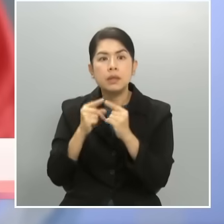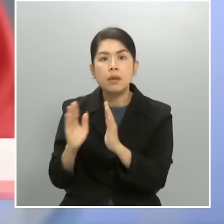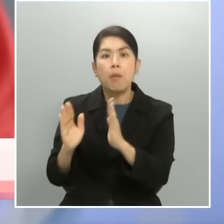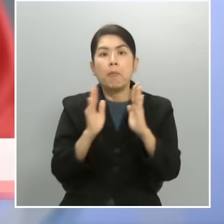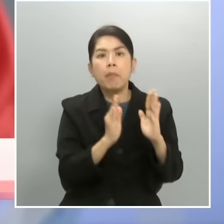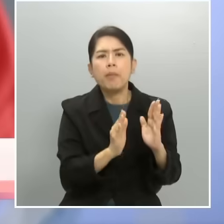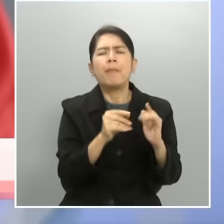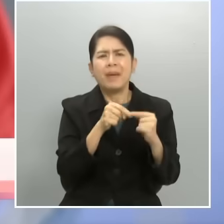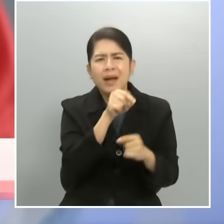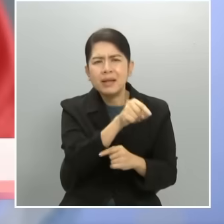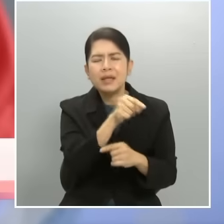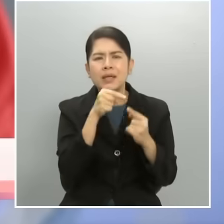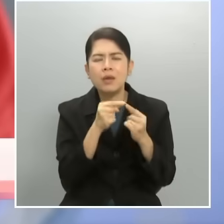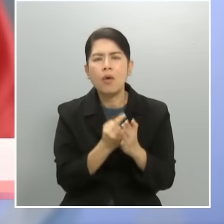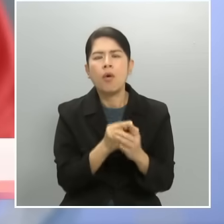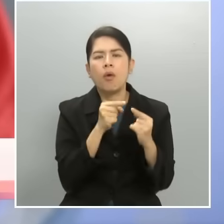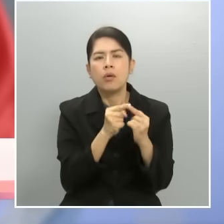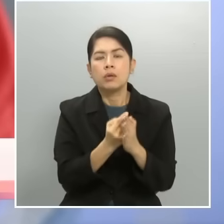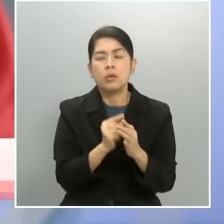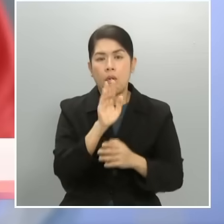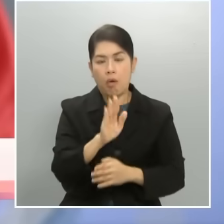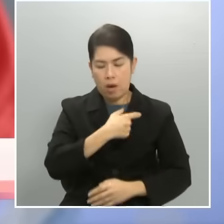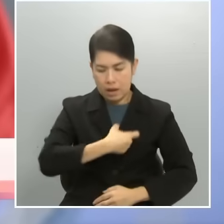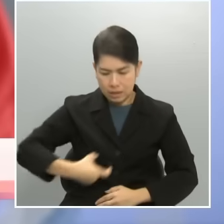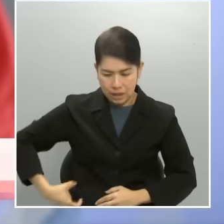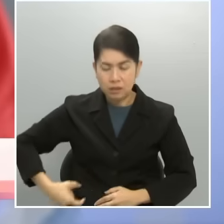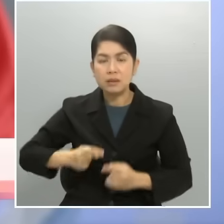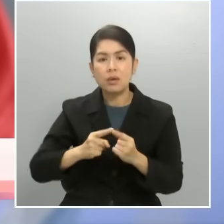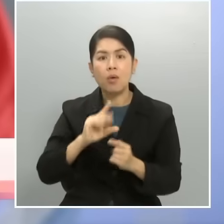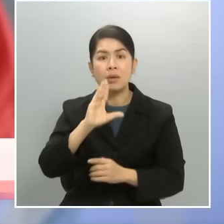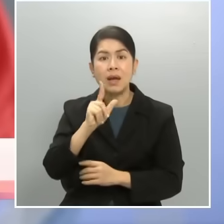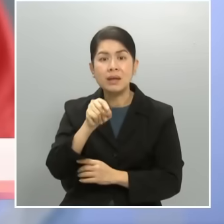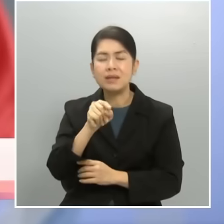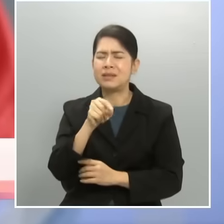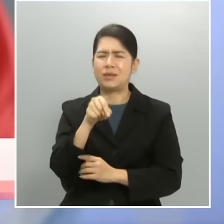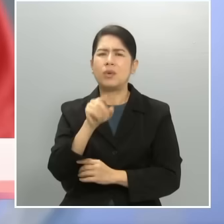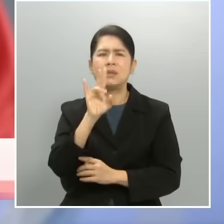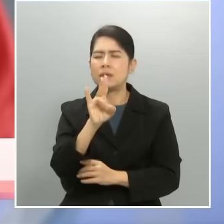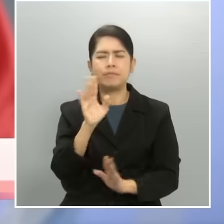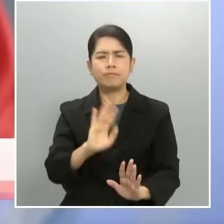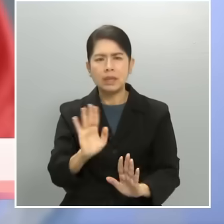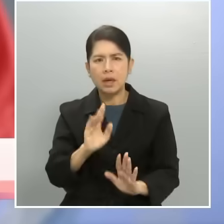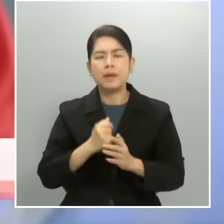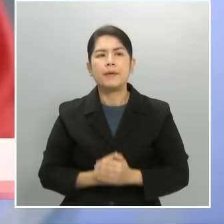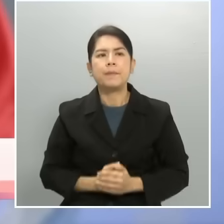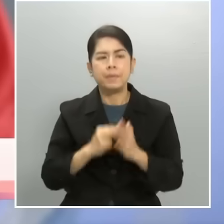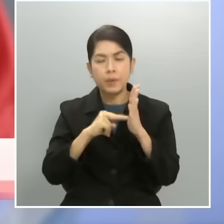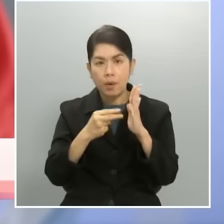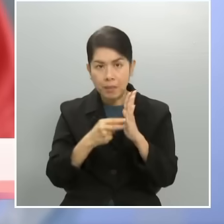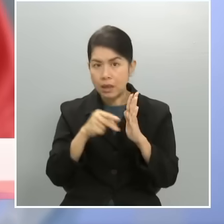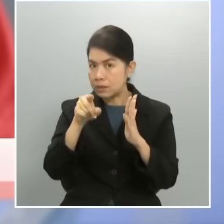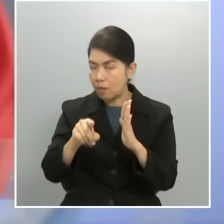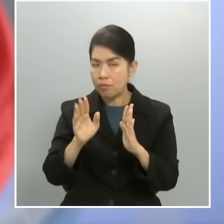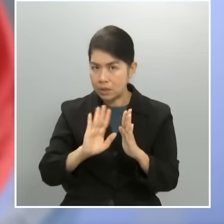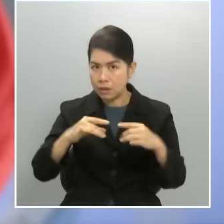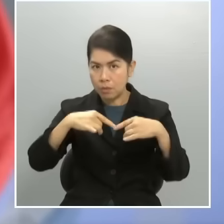ยุคของประชาชนที่ 7แต่ทำหลังจากนั้นไปอีกแต่คนไม่เข้าใจว่าเป็นยุคของประชาชนวันที่ 7เพราะฉะนั้นไม่ใช่แล้วอีกอย่างนึงที่พี่เห็น